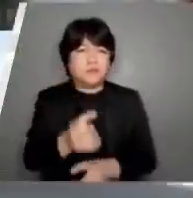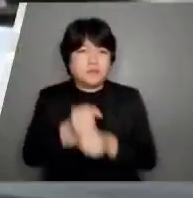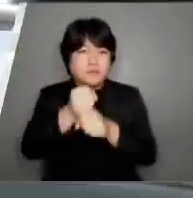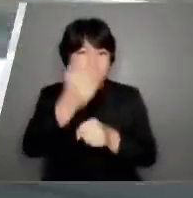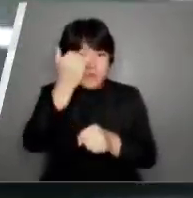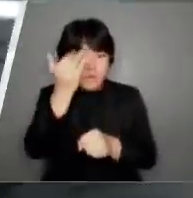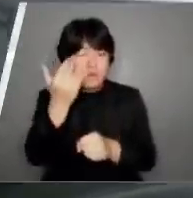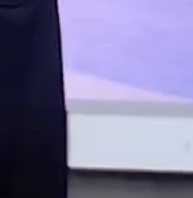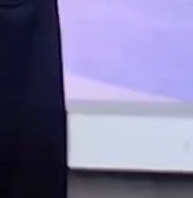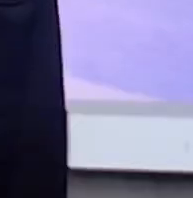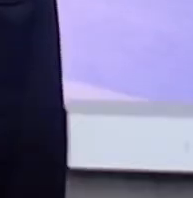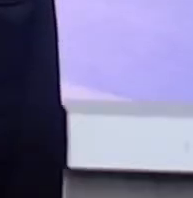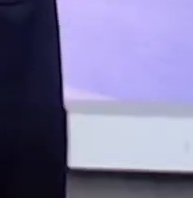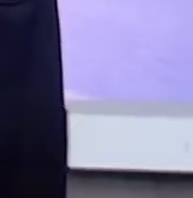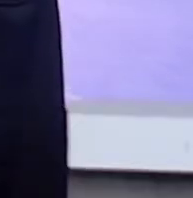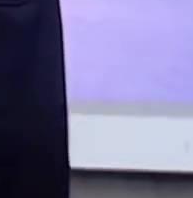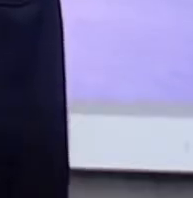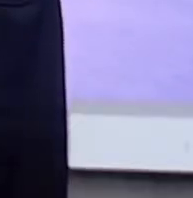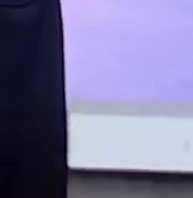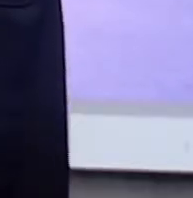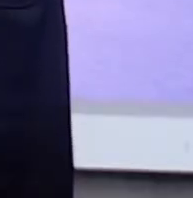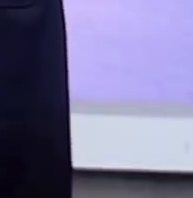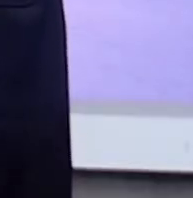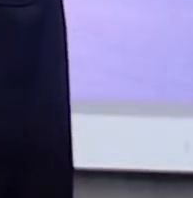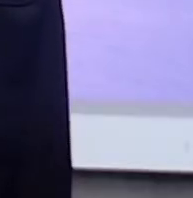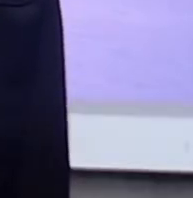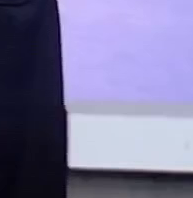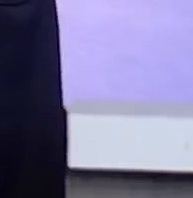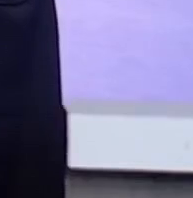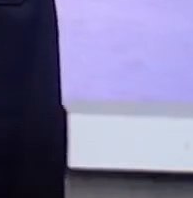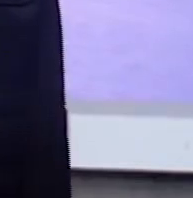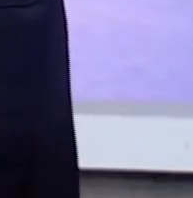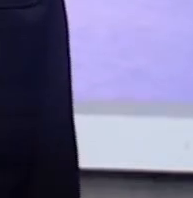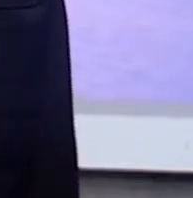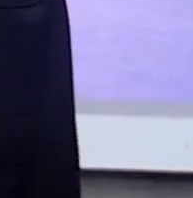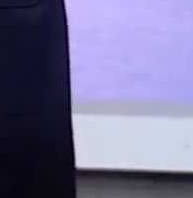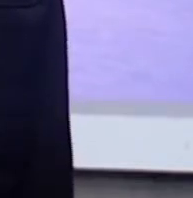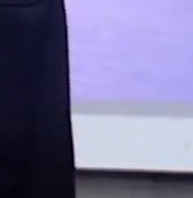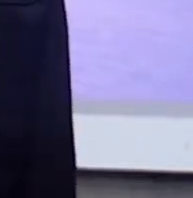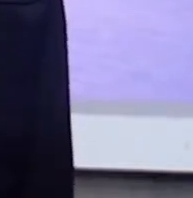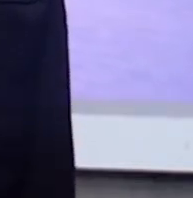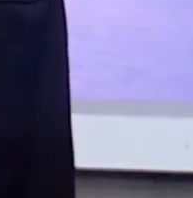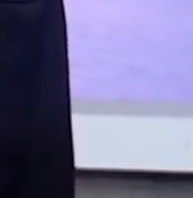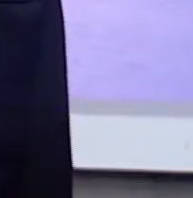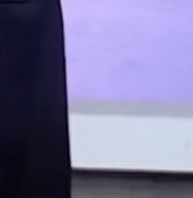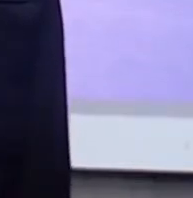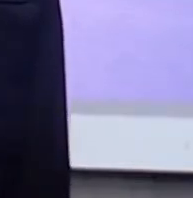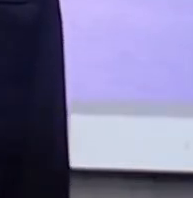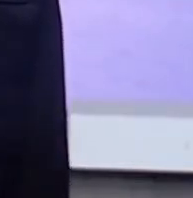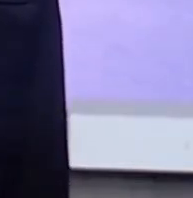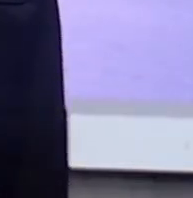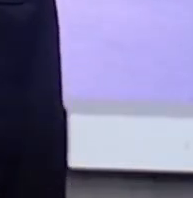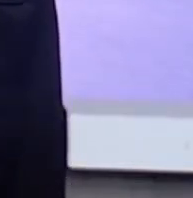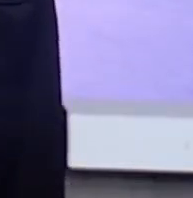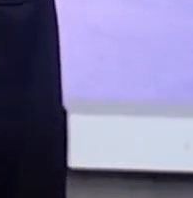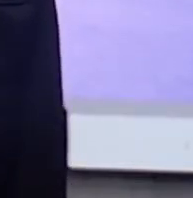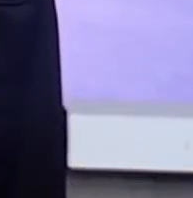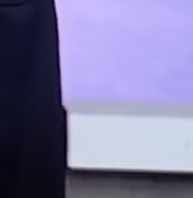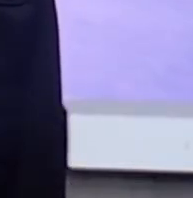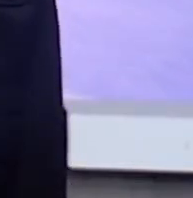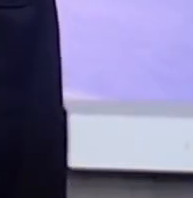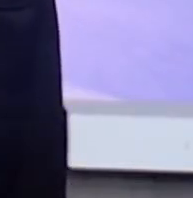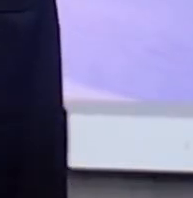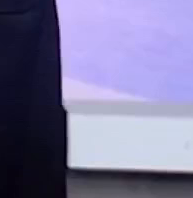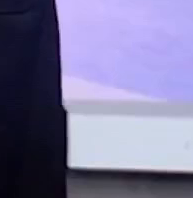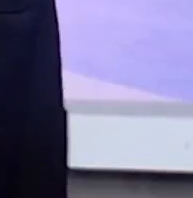nito. Mga kapuso, sama-sama tayo maging saksi. Mag-subscribe sa GMA Integrated News sa YouTube